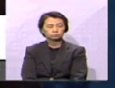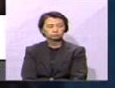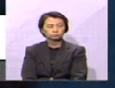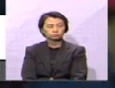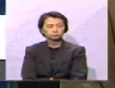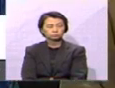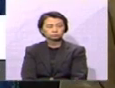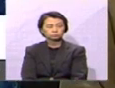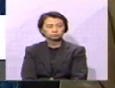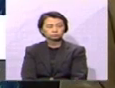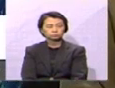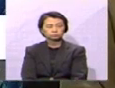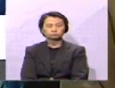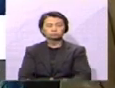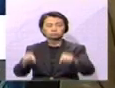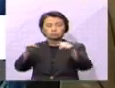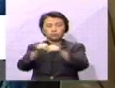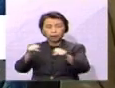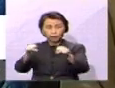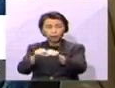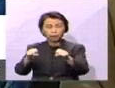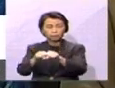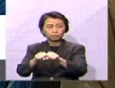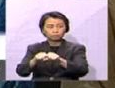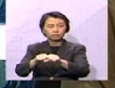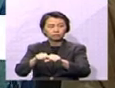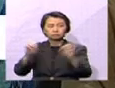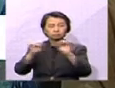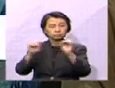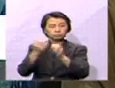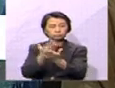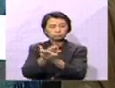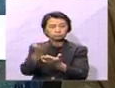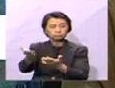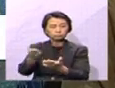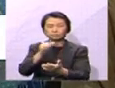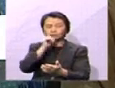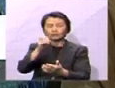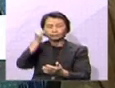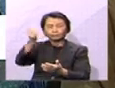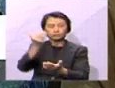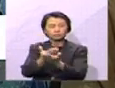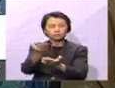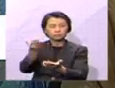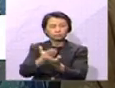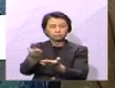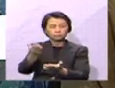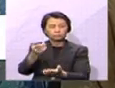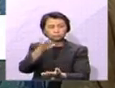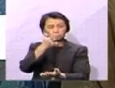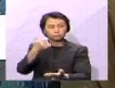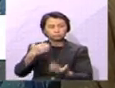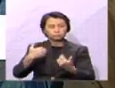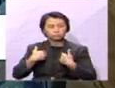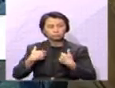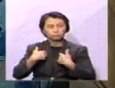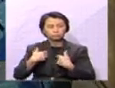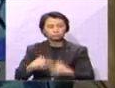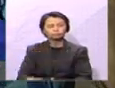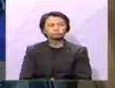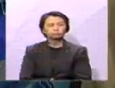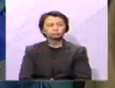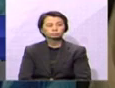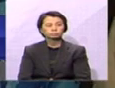rakan-rakannya kasut tu k nak per beli lagi beli tubik dah kedai bawa Adik